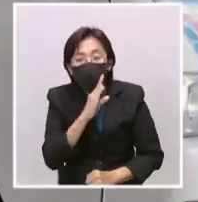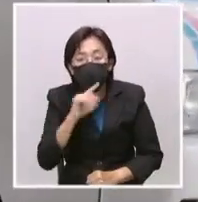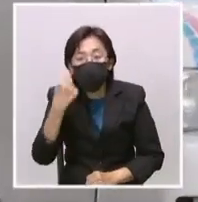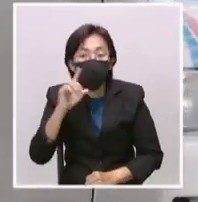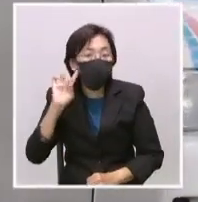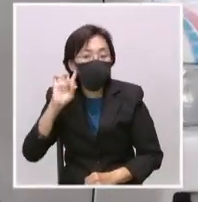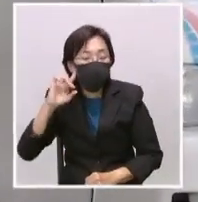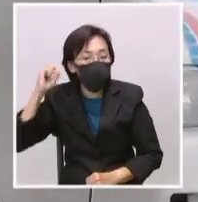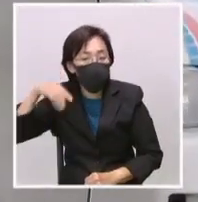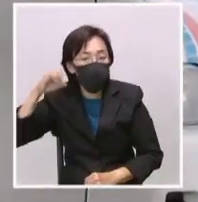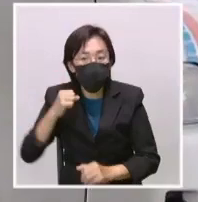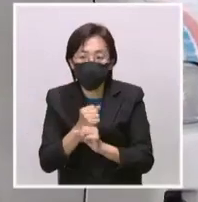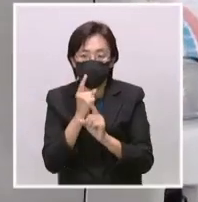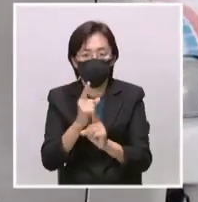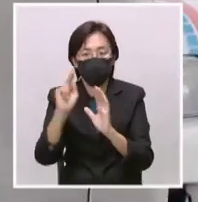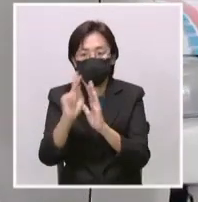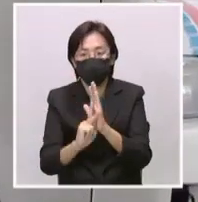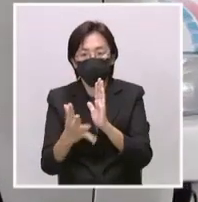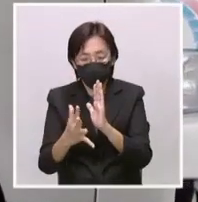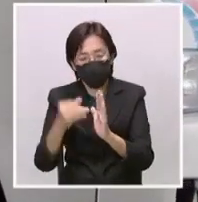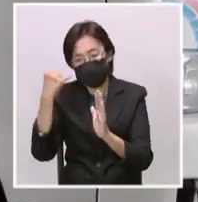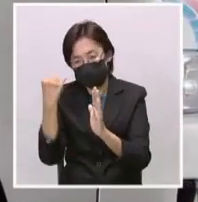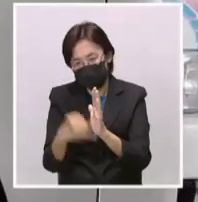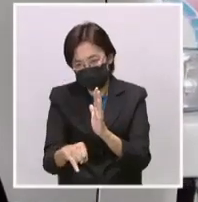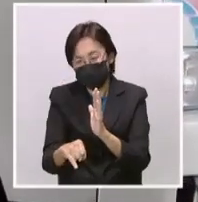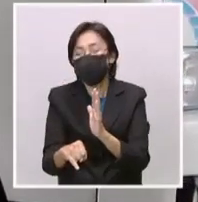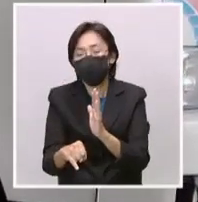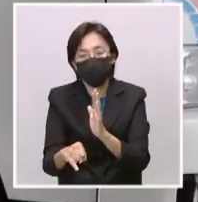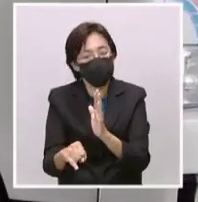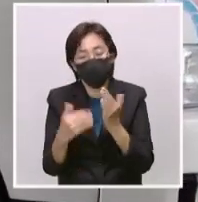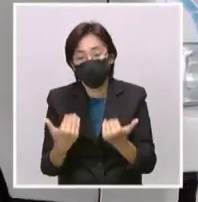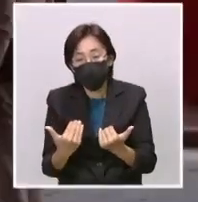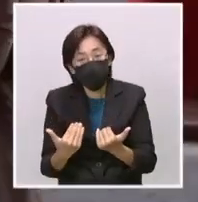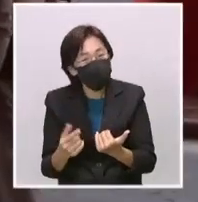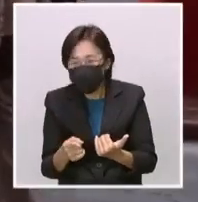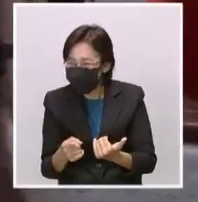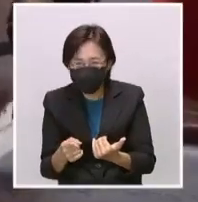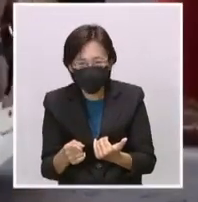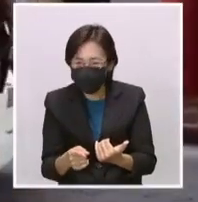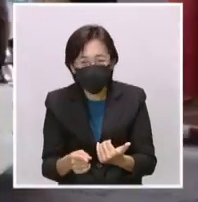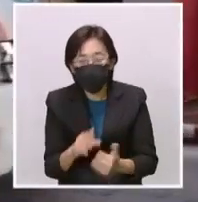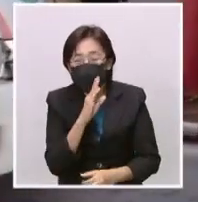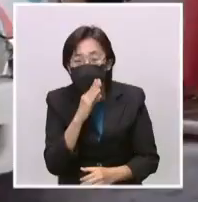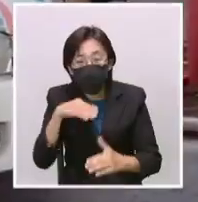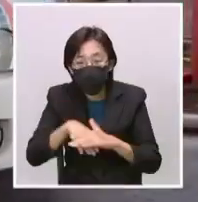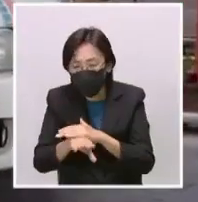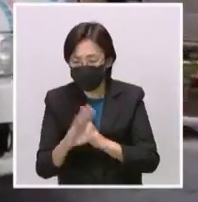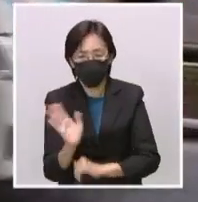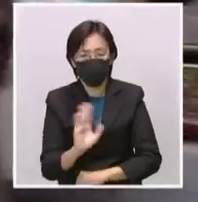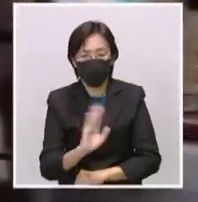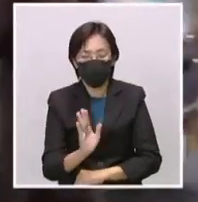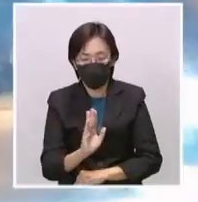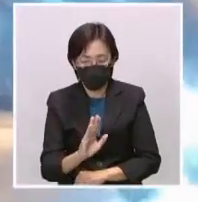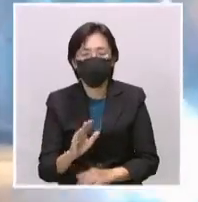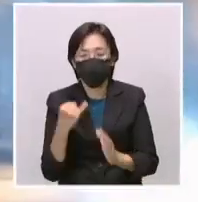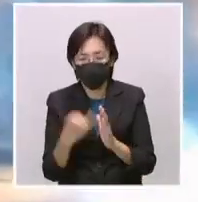าฝืนไม่ปฏิบัติตามท่านก็ต้องถูกดำเนินคดีตามกฎหมายไม่มีใครเอาเป็นแบบอย่างได้นั่นเองนะครับส่วน